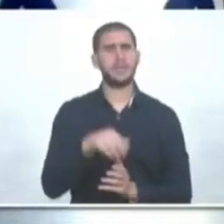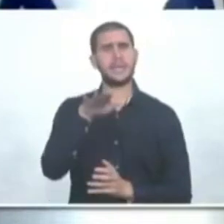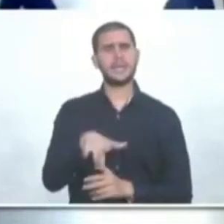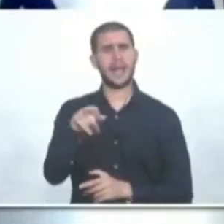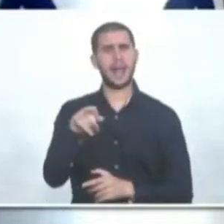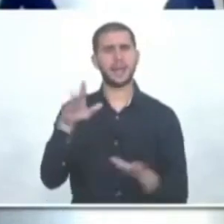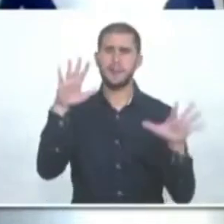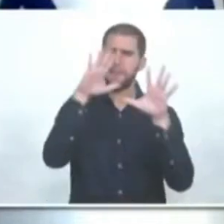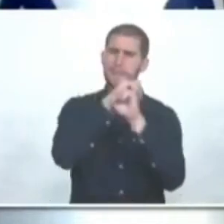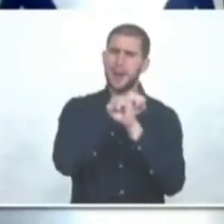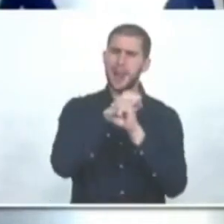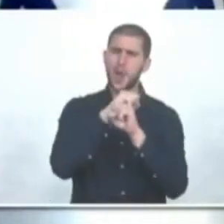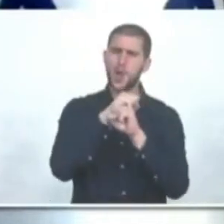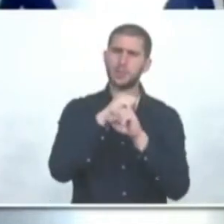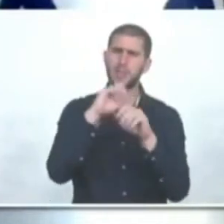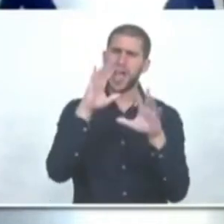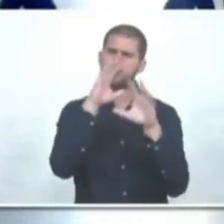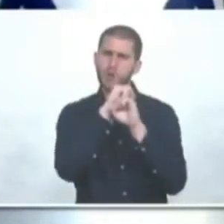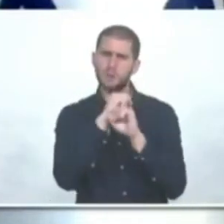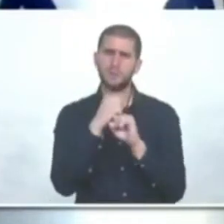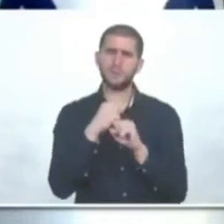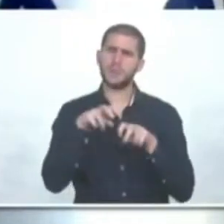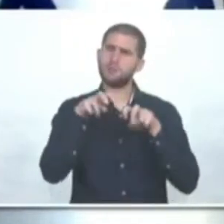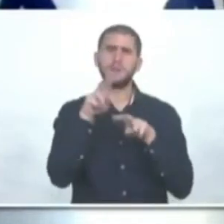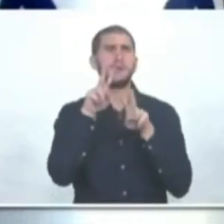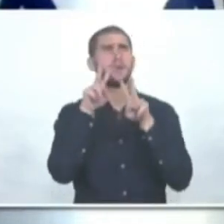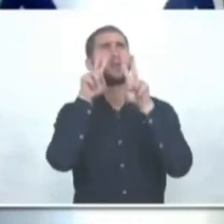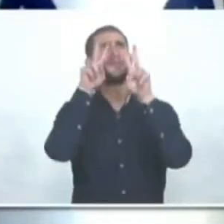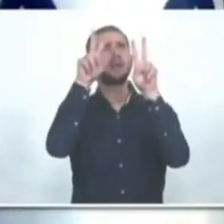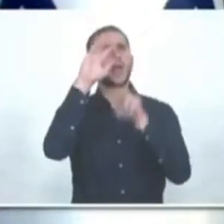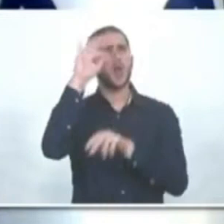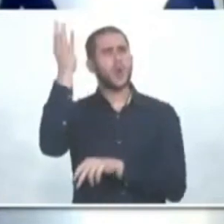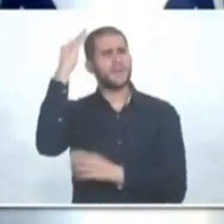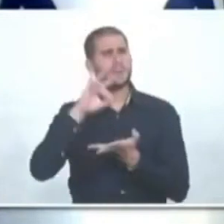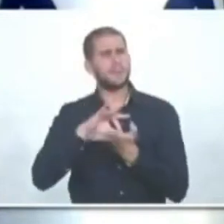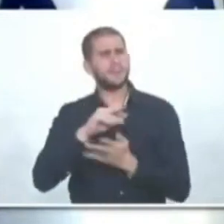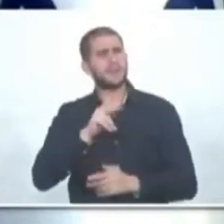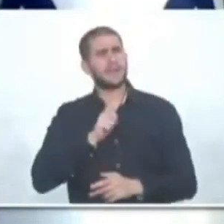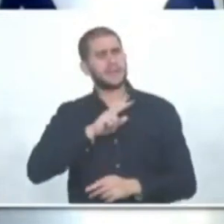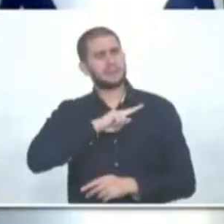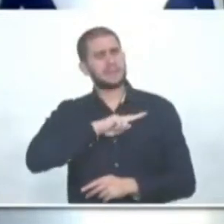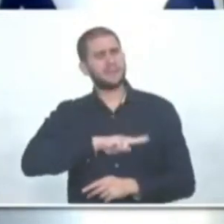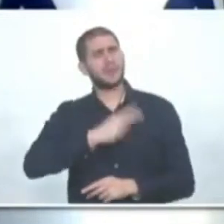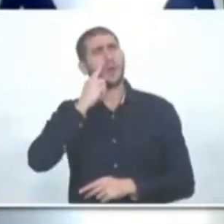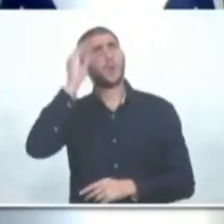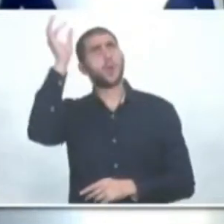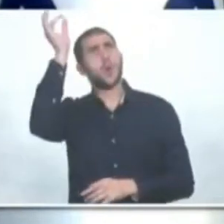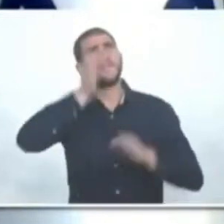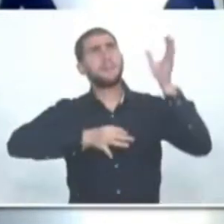כילד בלילות חשוכים, ישבתי, הבטתי למעלה לכוכבים, וחיכיתי בסבלנות לראות כוכב